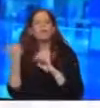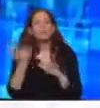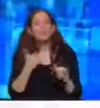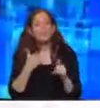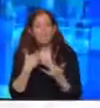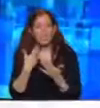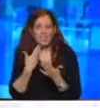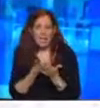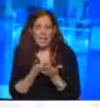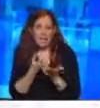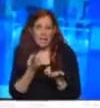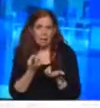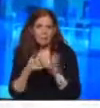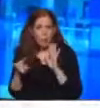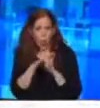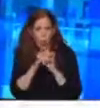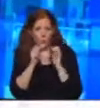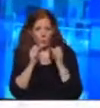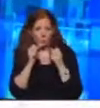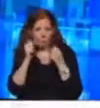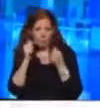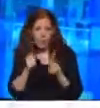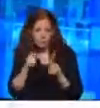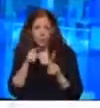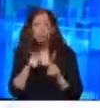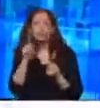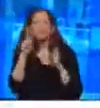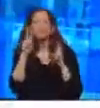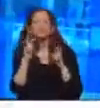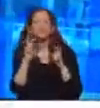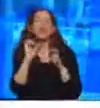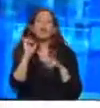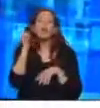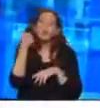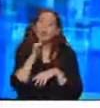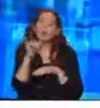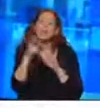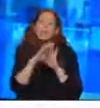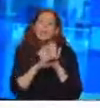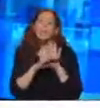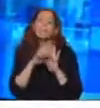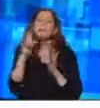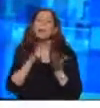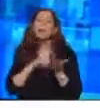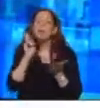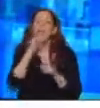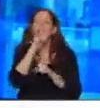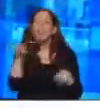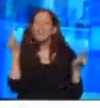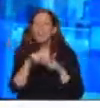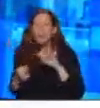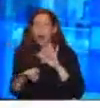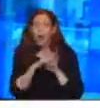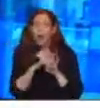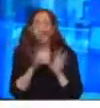החוק, את חוק יסוד החקיקה, שבו לראשונה יוגדר בחוק באיזה תנאים בג"ץ יכול לבטל חוק,